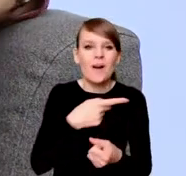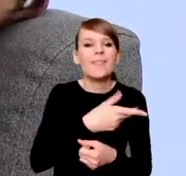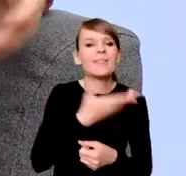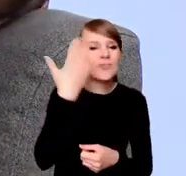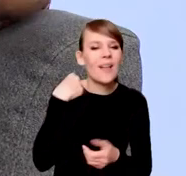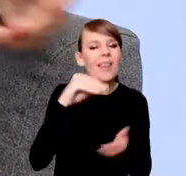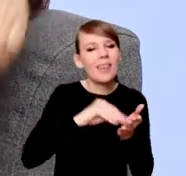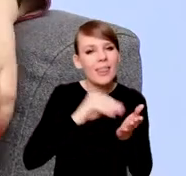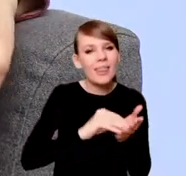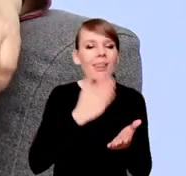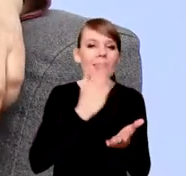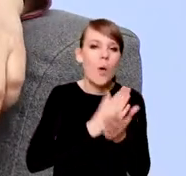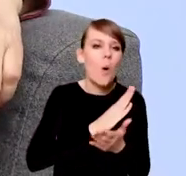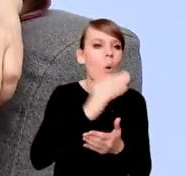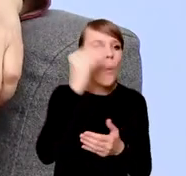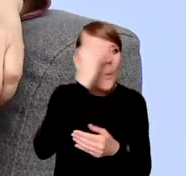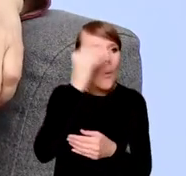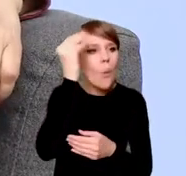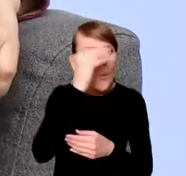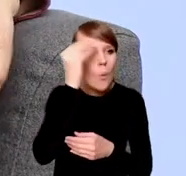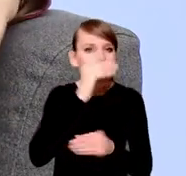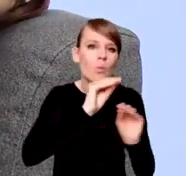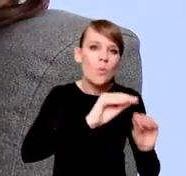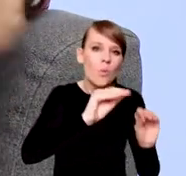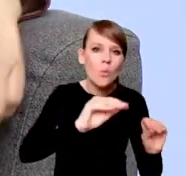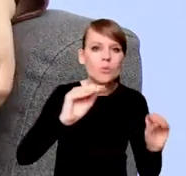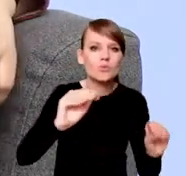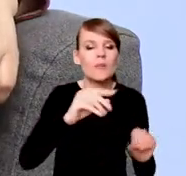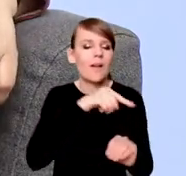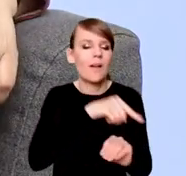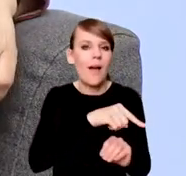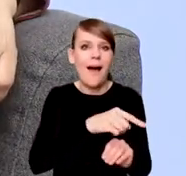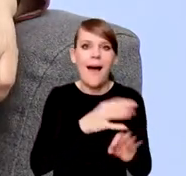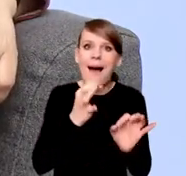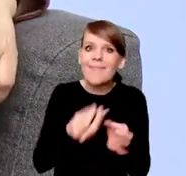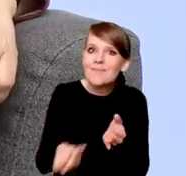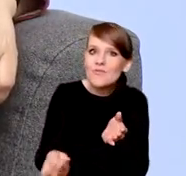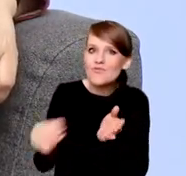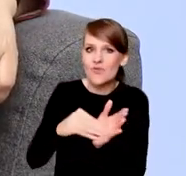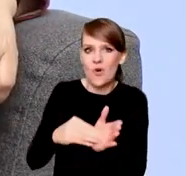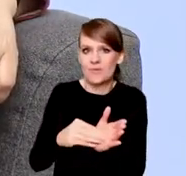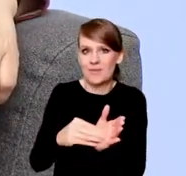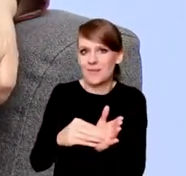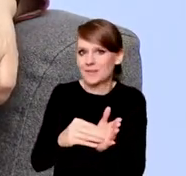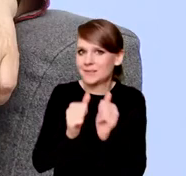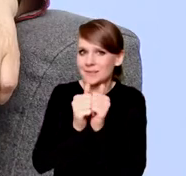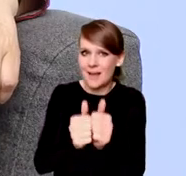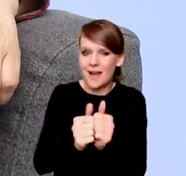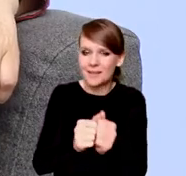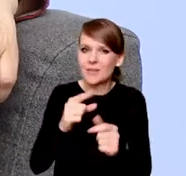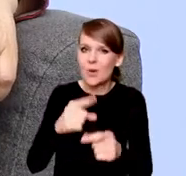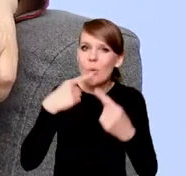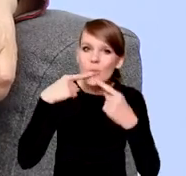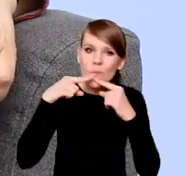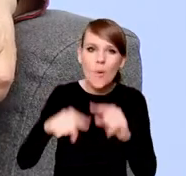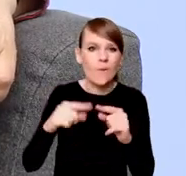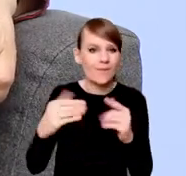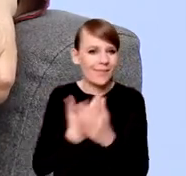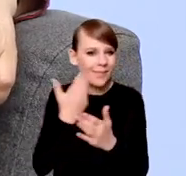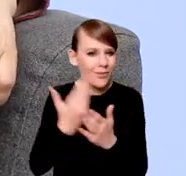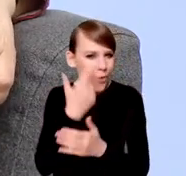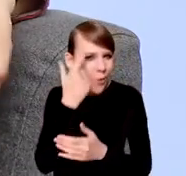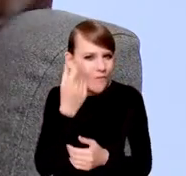tradycyjnej uczelni, tradycyjnego uniwersytetu poprzez dodanie misji odpowiedzialnej innowacyjności.